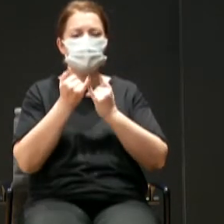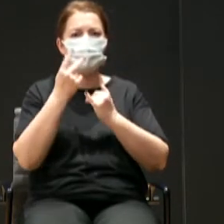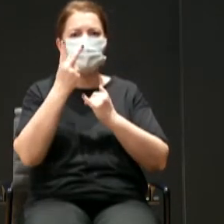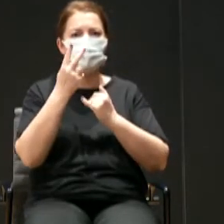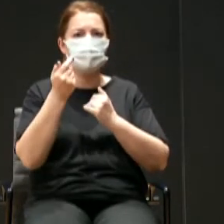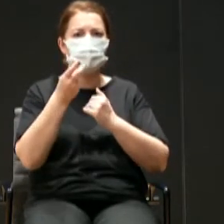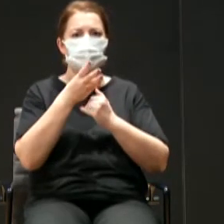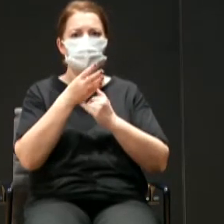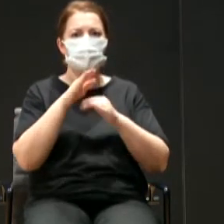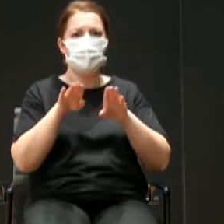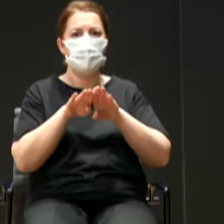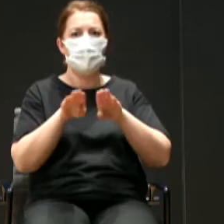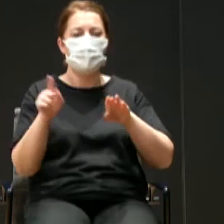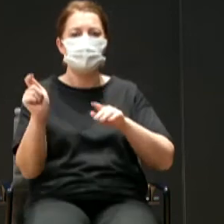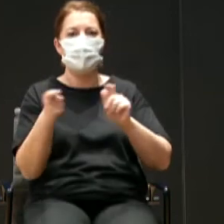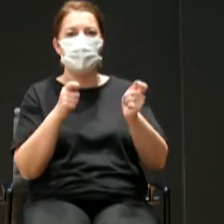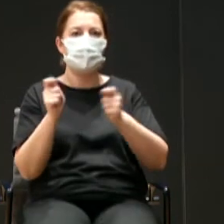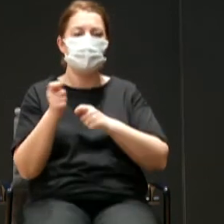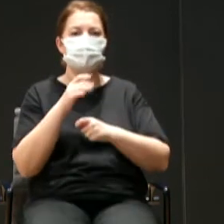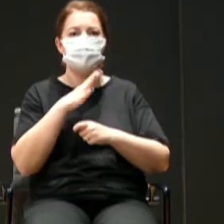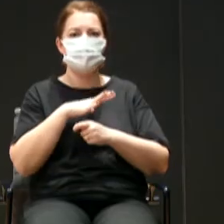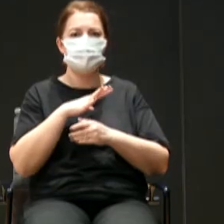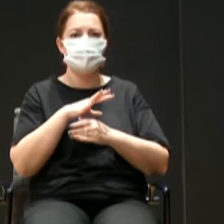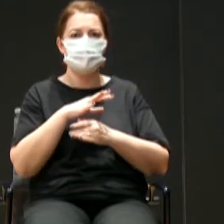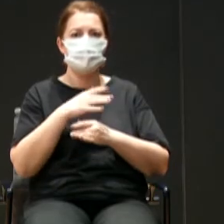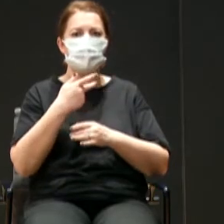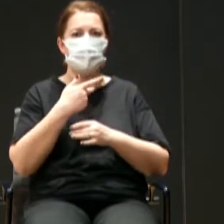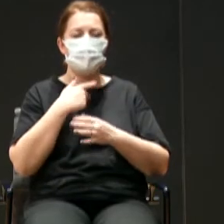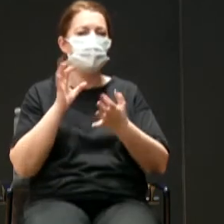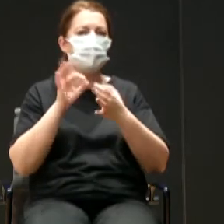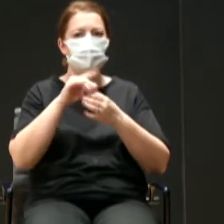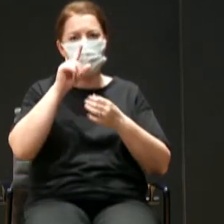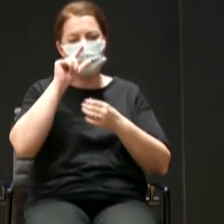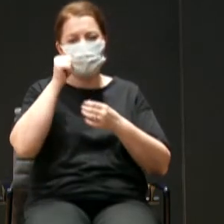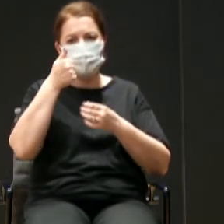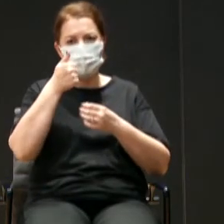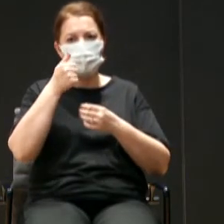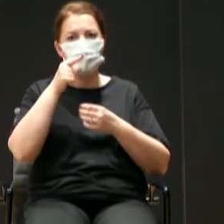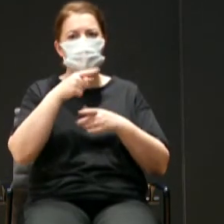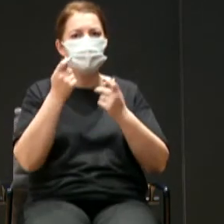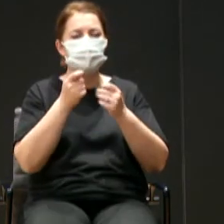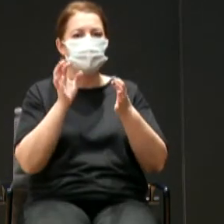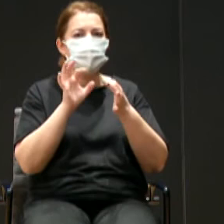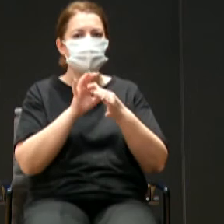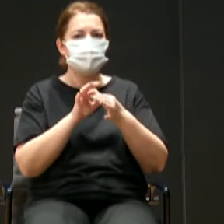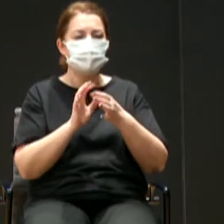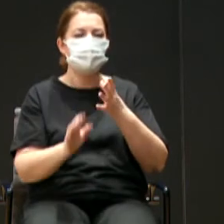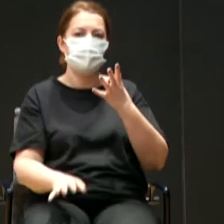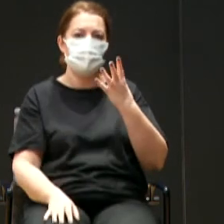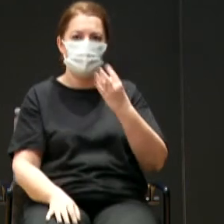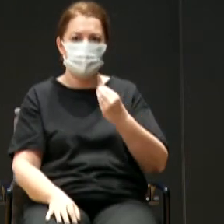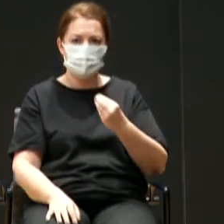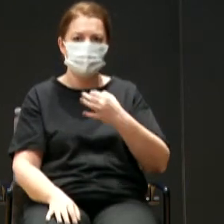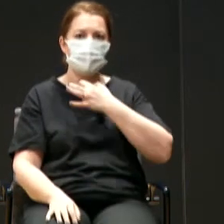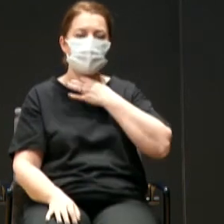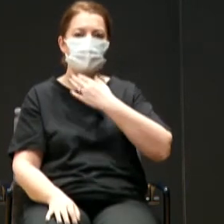2 adet masa tenisi istemişti. Ben bunu ilgili müdürlüklerin bu işte ilgilenmesini